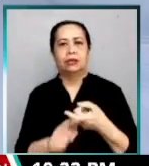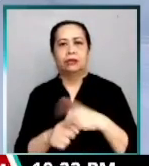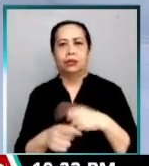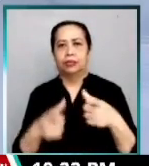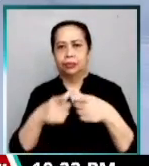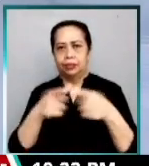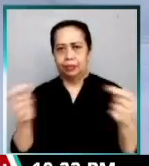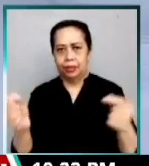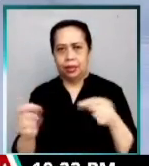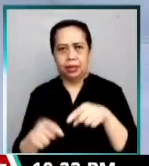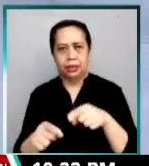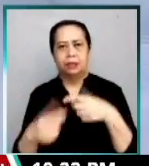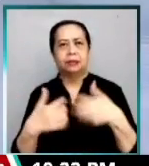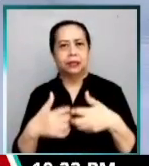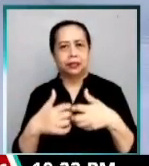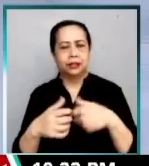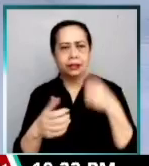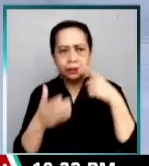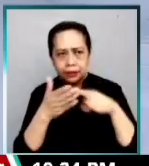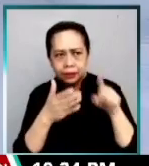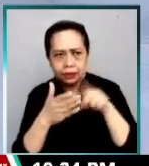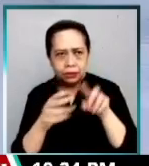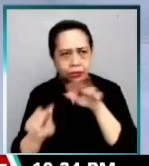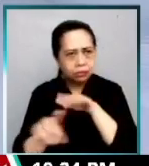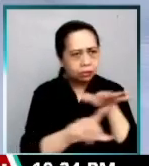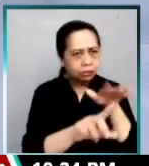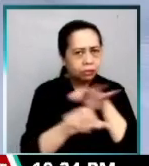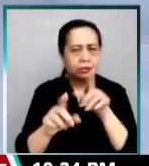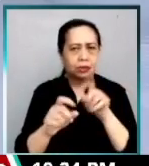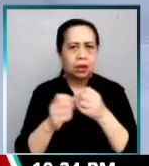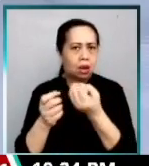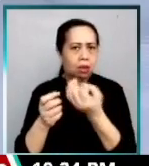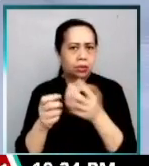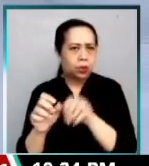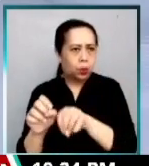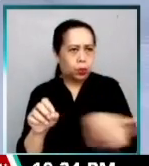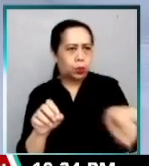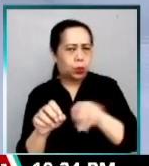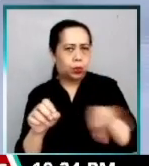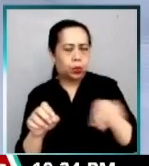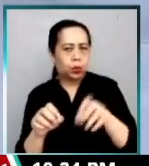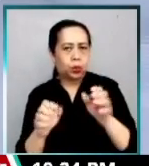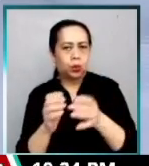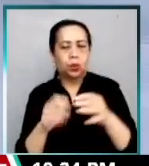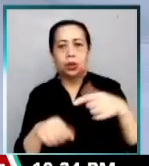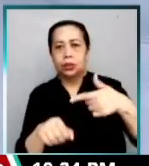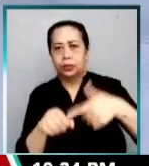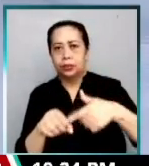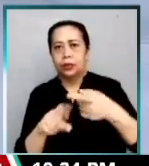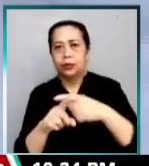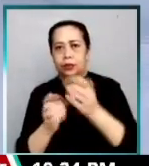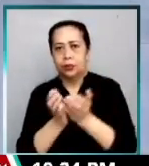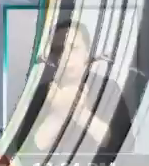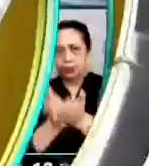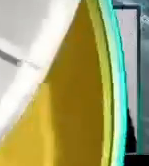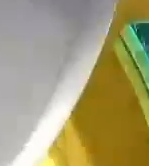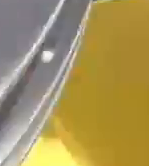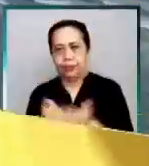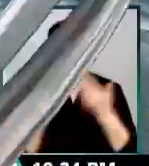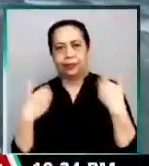ang tutukoy sa kondisyon ng barko at sa dami ng tumatagas na langis mula rito. May report si Cedric